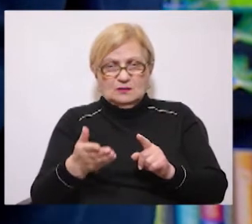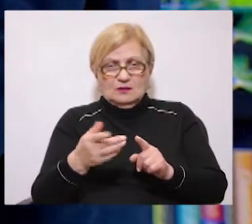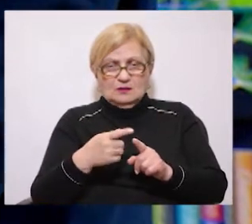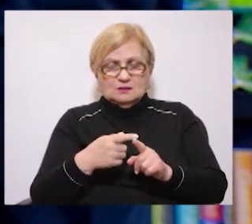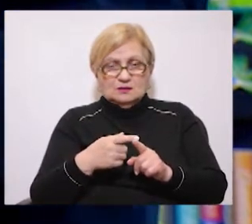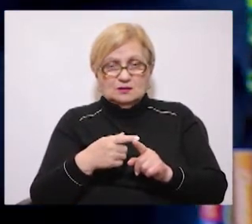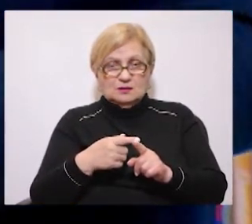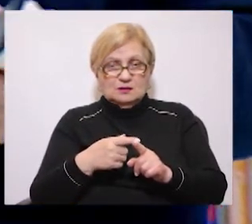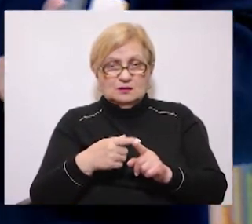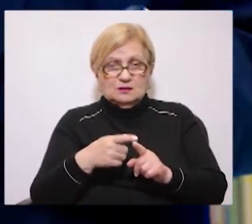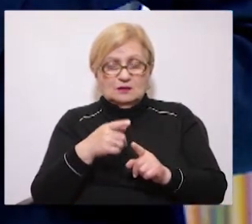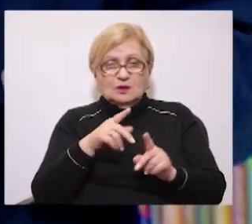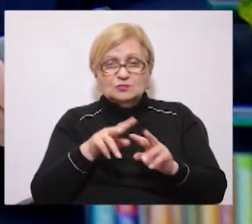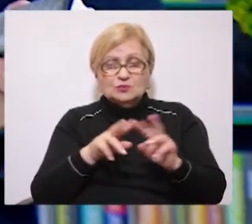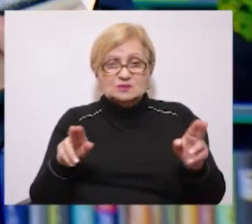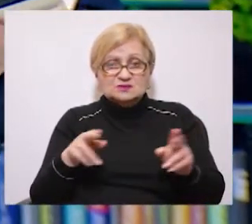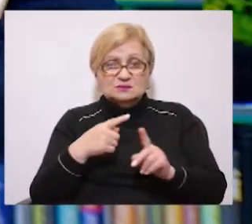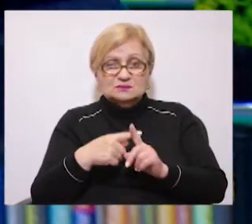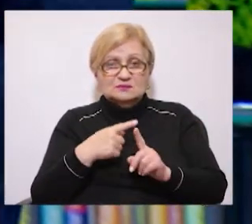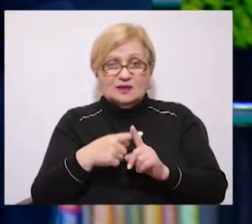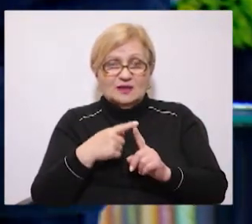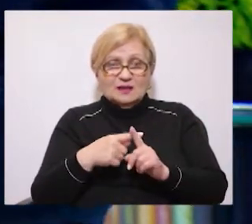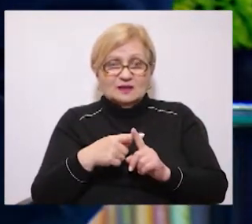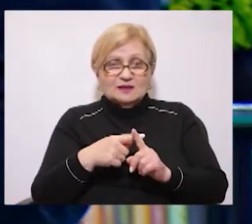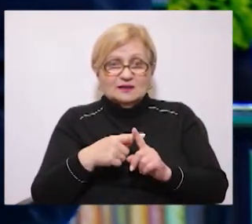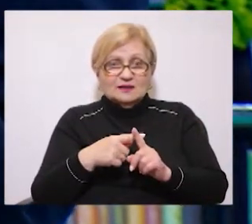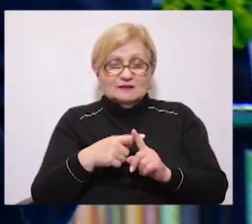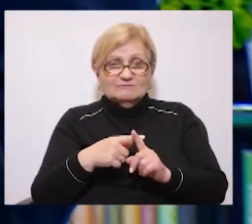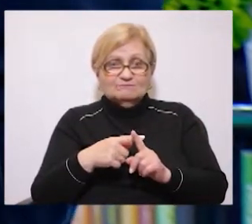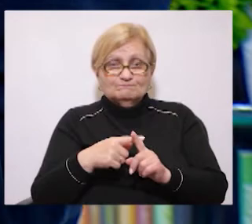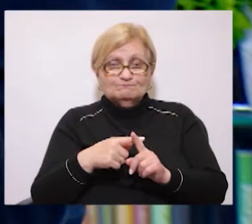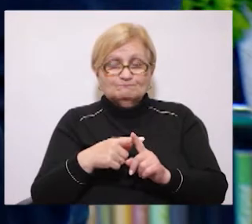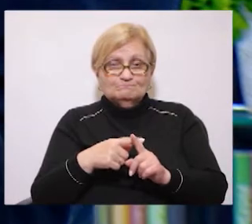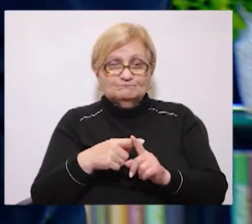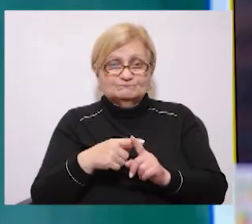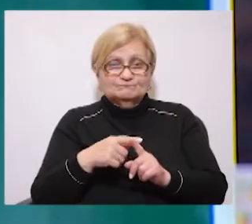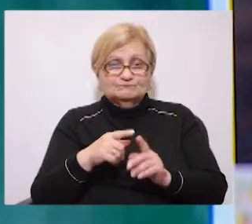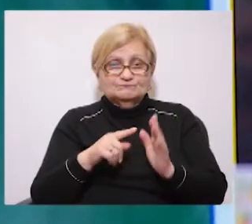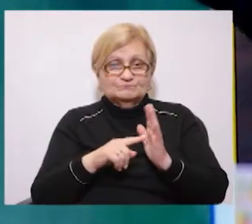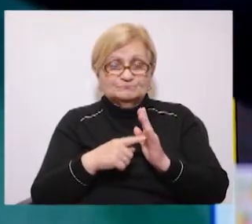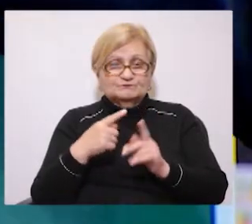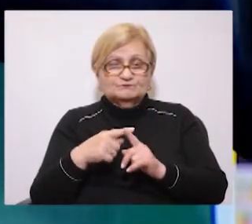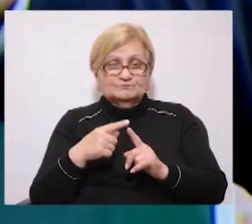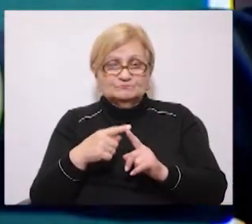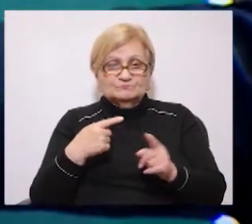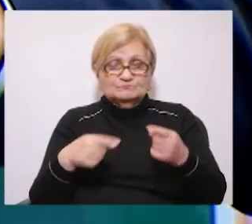დადებითი. თუ ერთი და იგივე ნიშნები აქვთ, ამჭირს. ერთი და იგივე ნიშნების დროს ნამრავლი არის დადებითი,